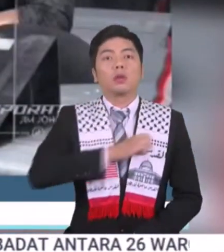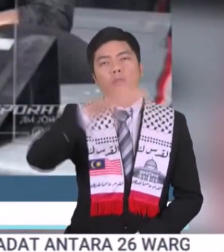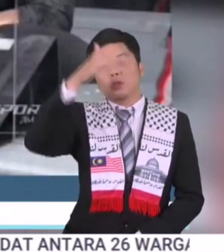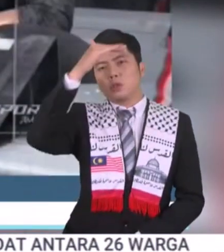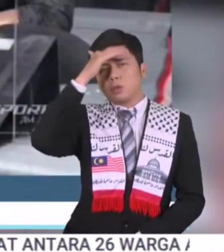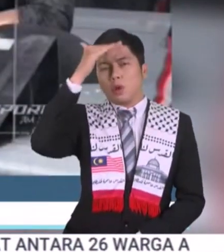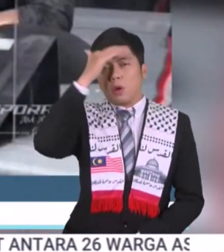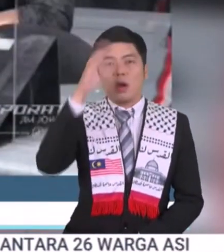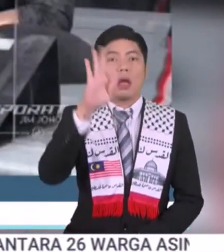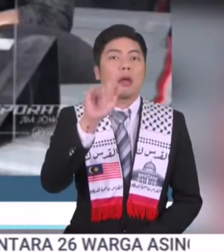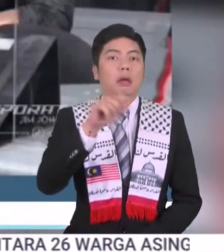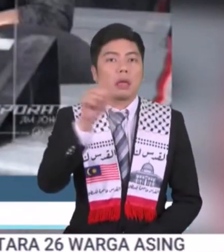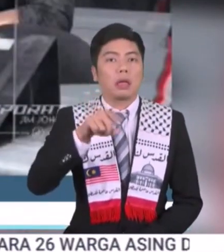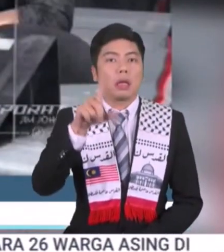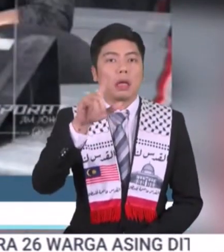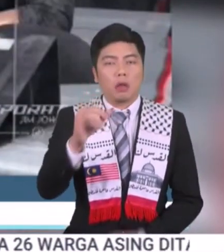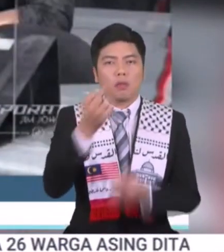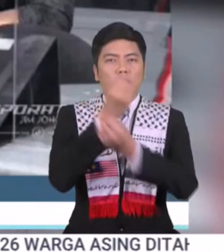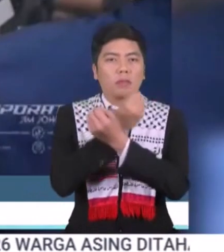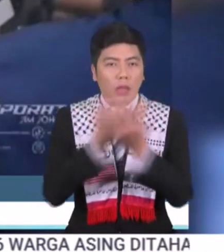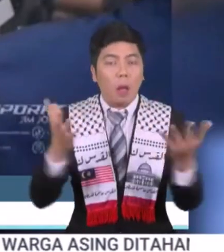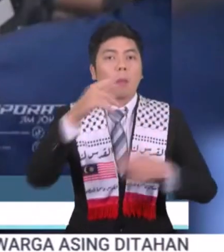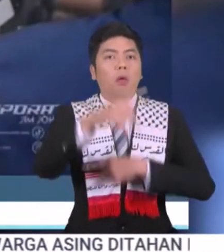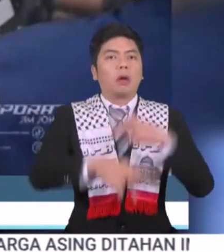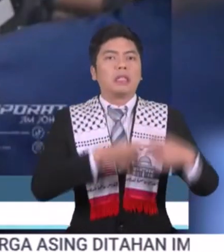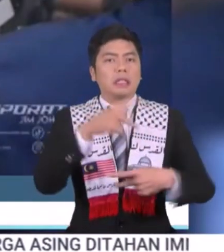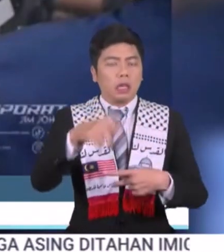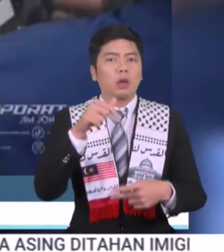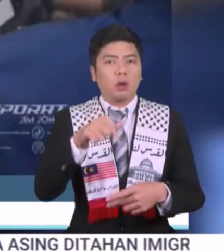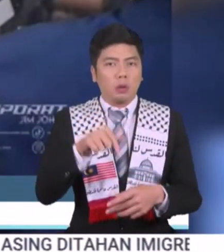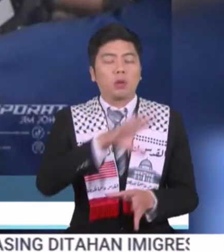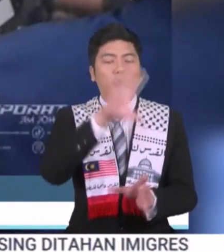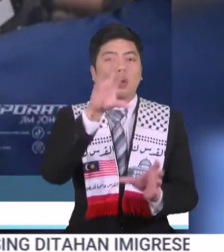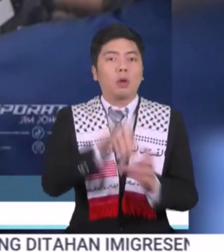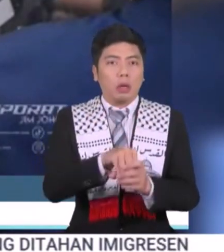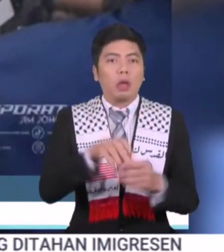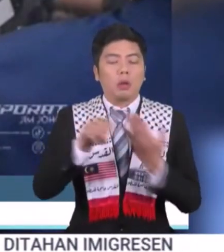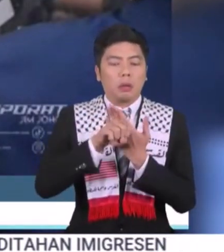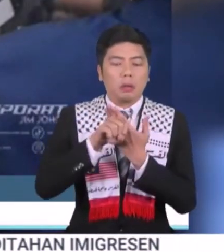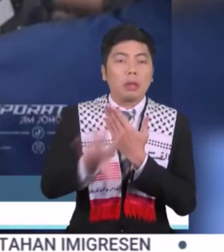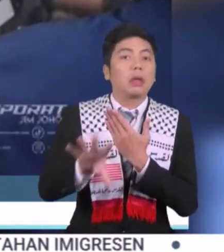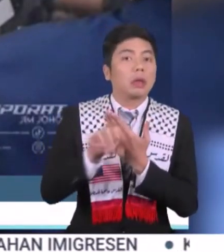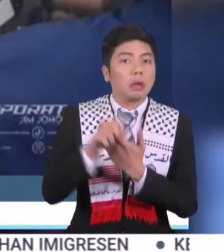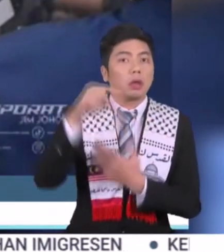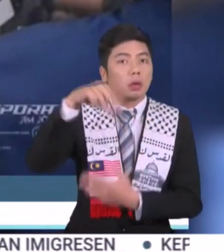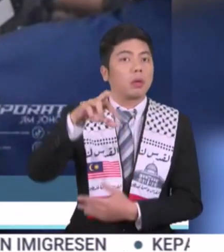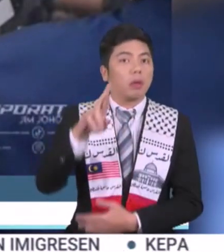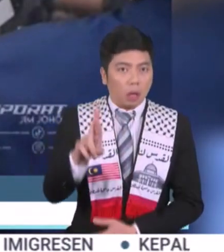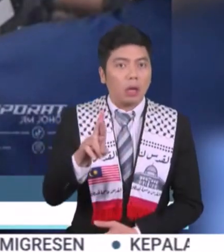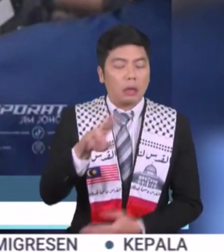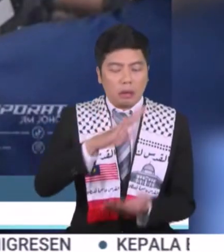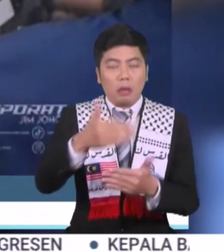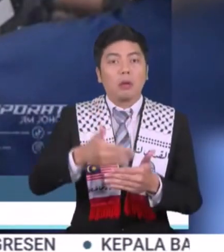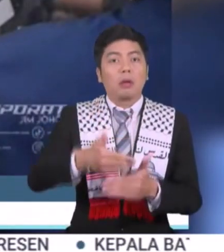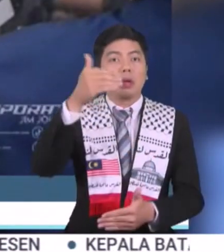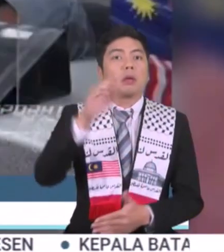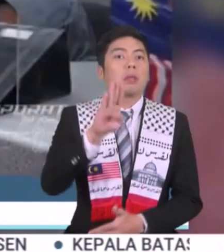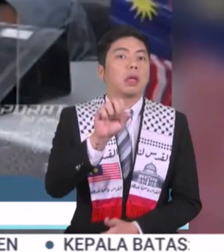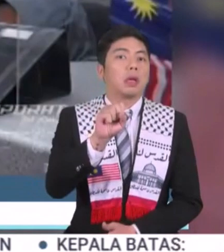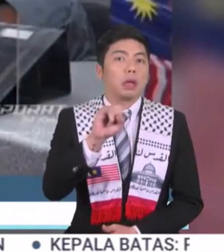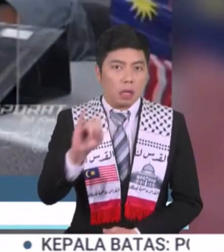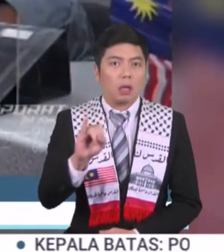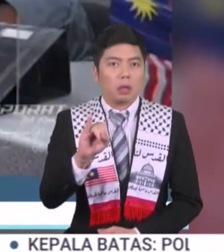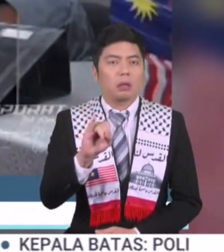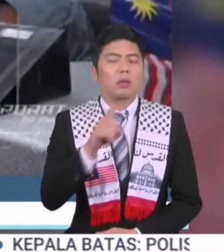Exco Johor Mohd Fazli Mohd Saleh memaklumkan proses itu mengakibatkan pemeriksaan guna kod QR di